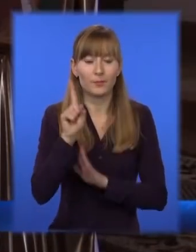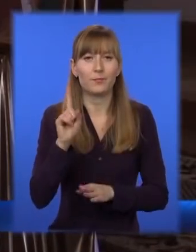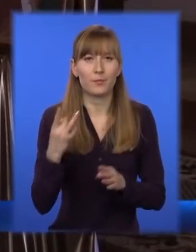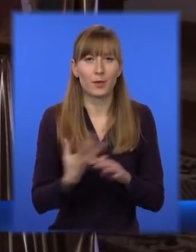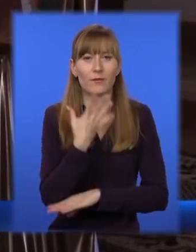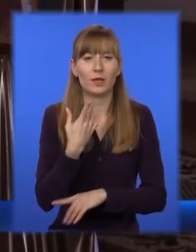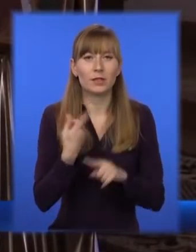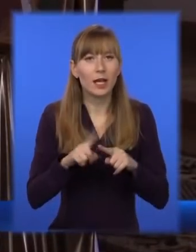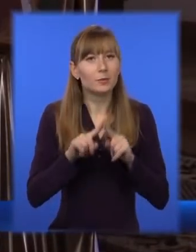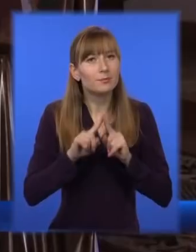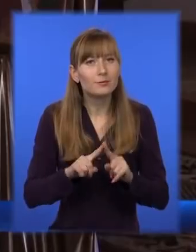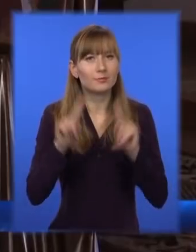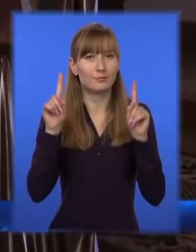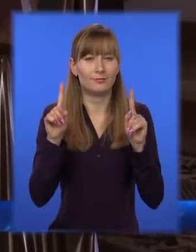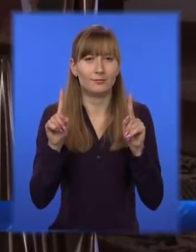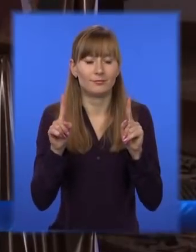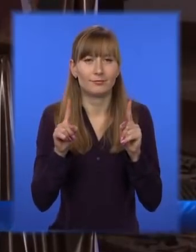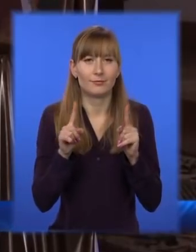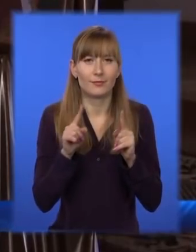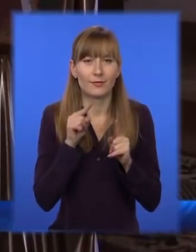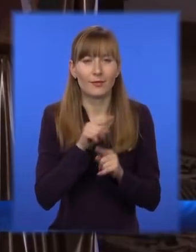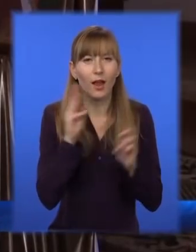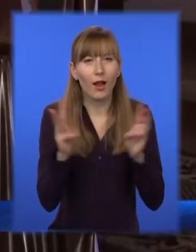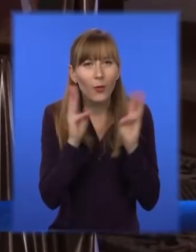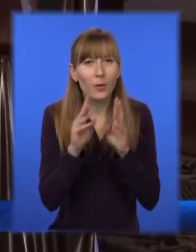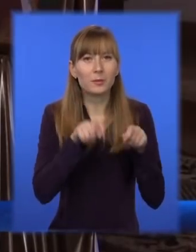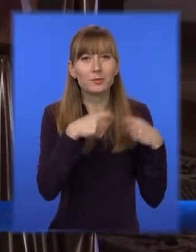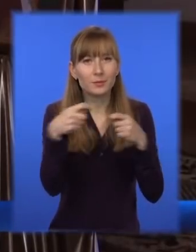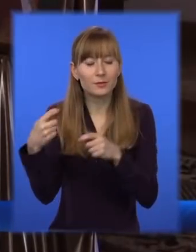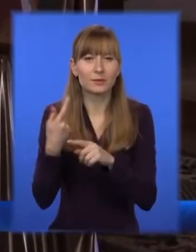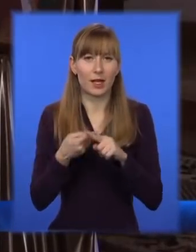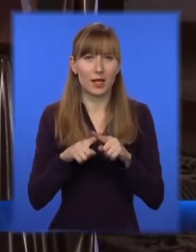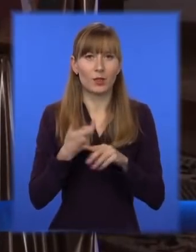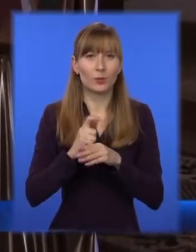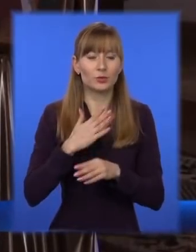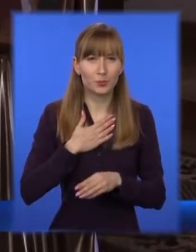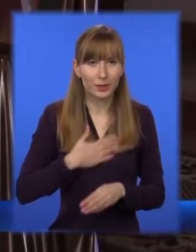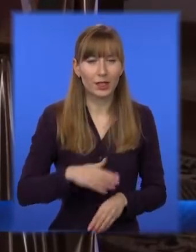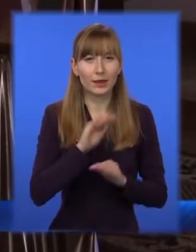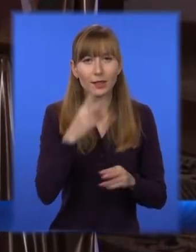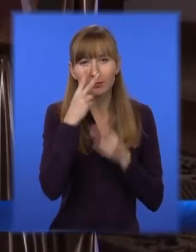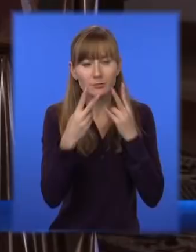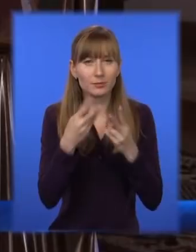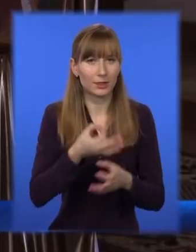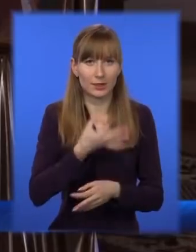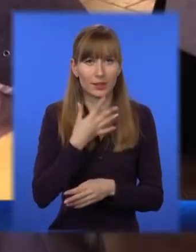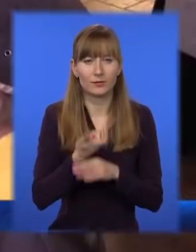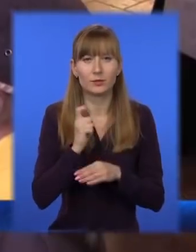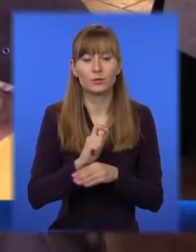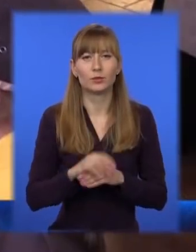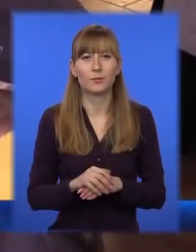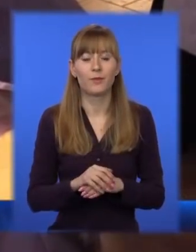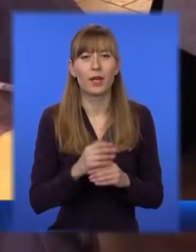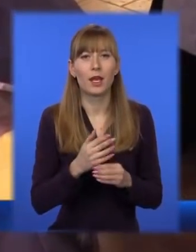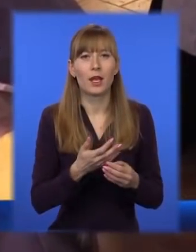це, знаєте, така магія, така теж невелика, і це приємно, і я думаю, що їм це запам'ятається дуже надовго.